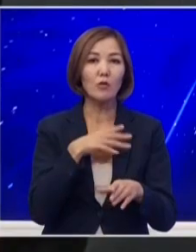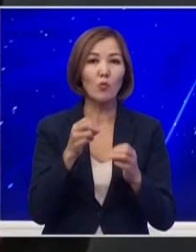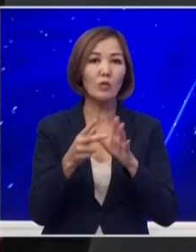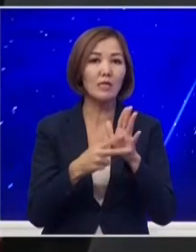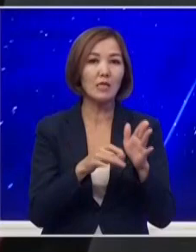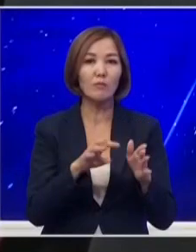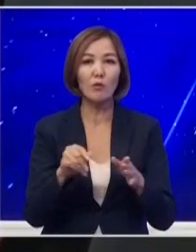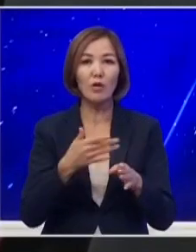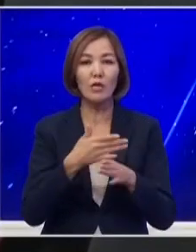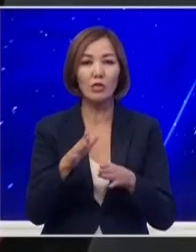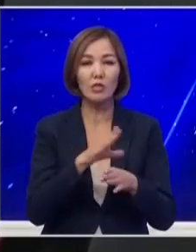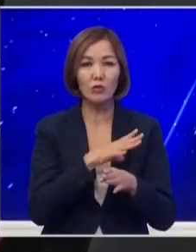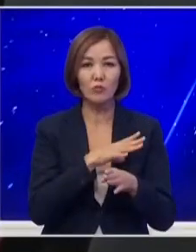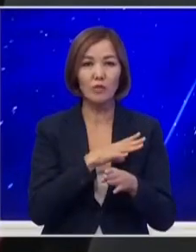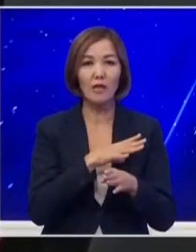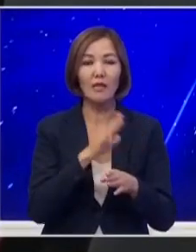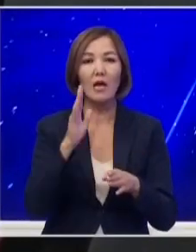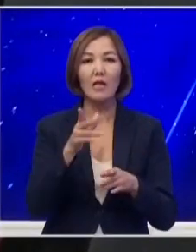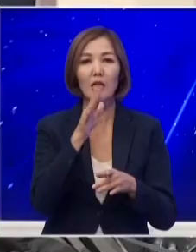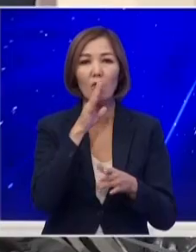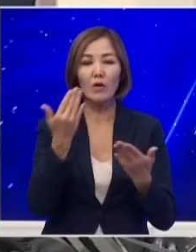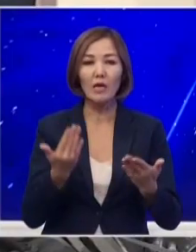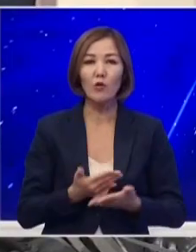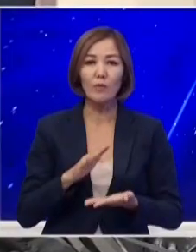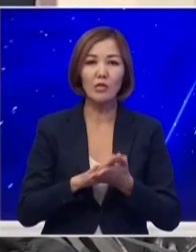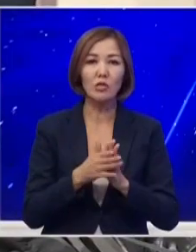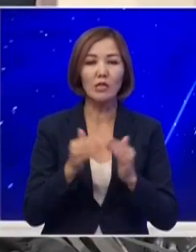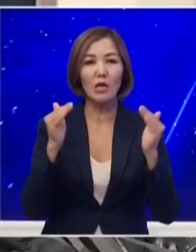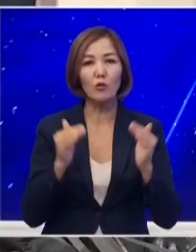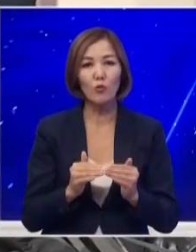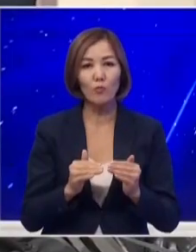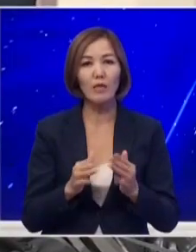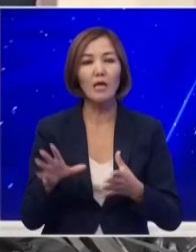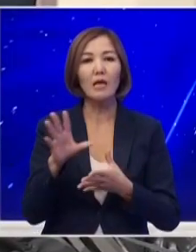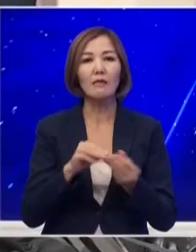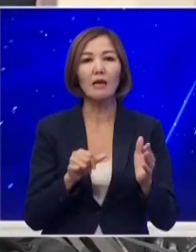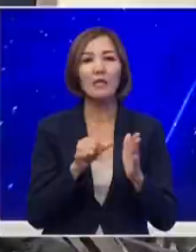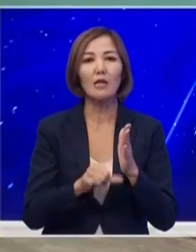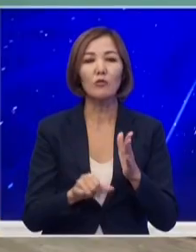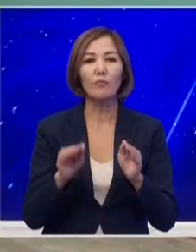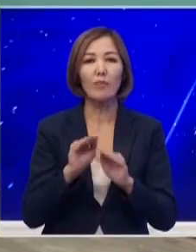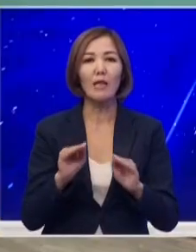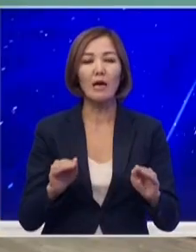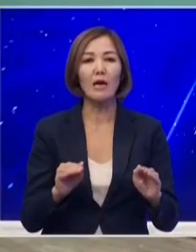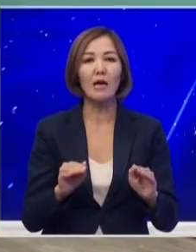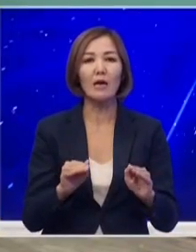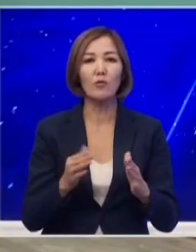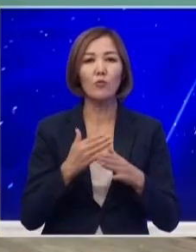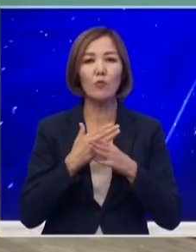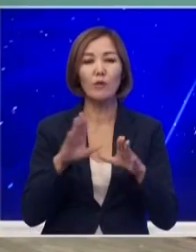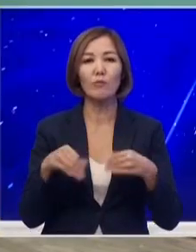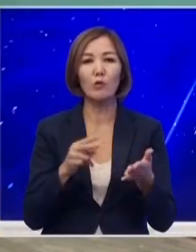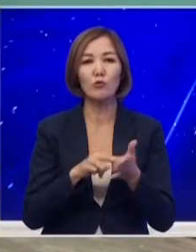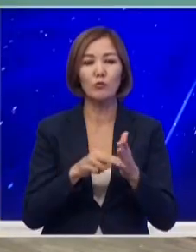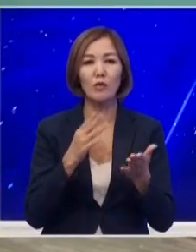оған 18 миллионнан аса қаражат жұмсалған. Ал алдағы уақытта әлеуметтік жағдайы төмен тағы 600-ге жуық балаға